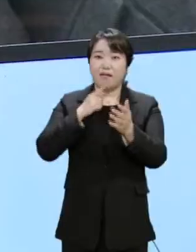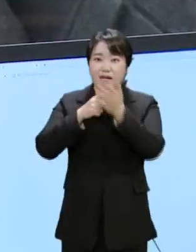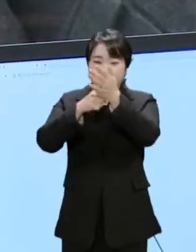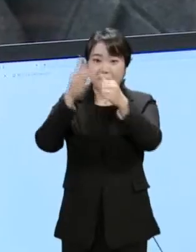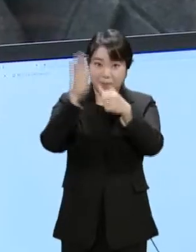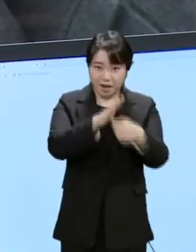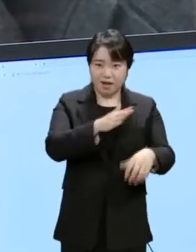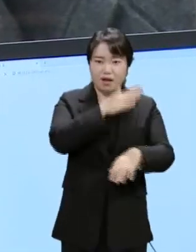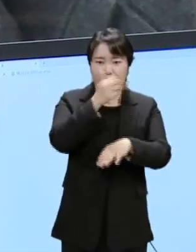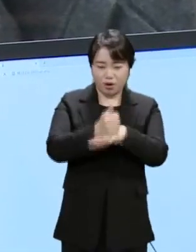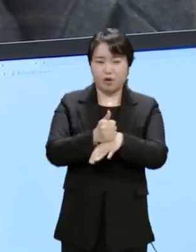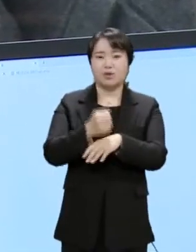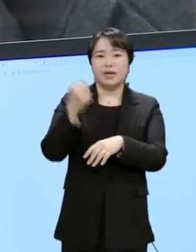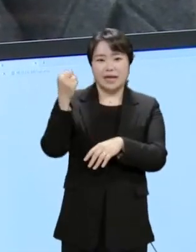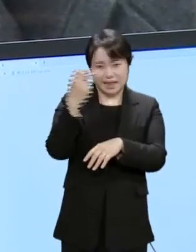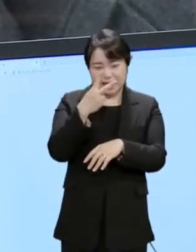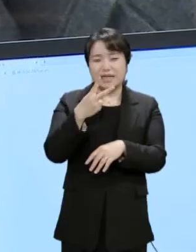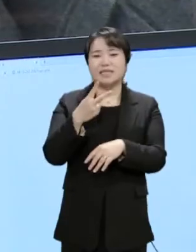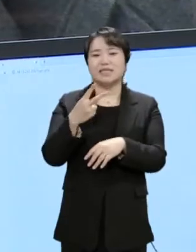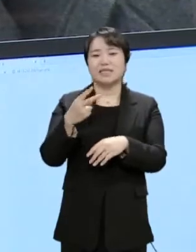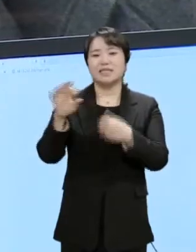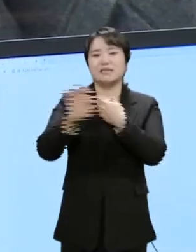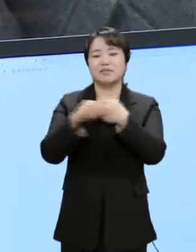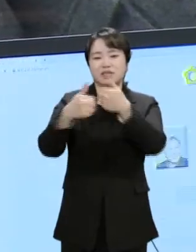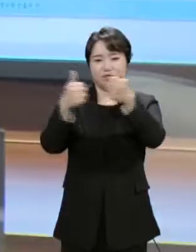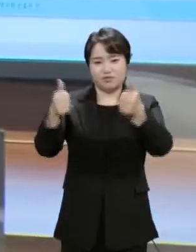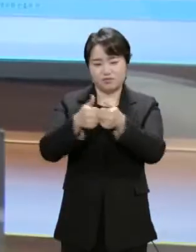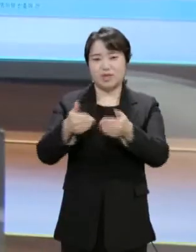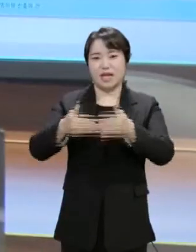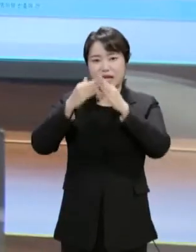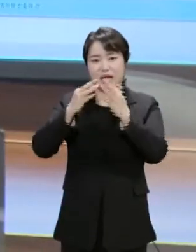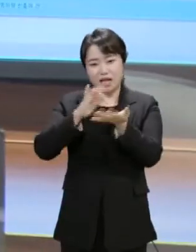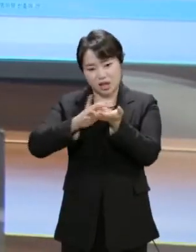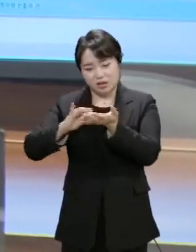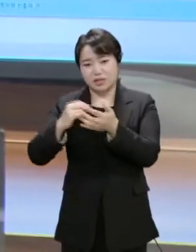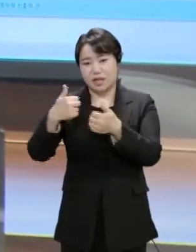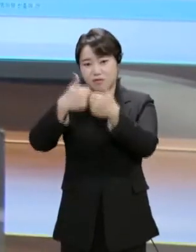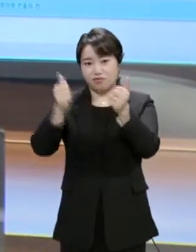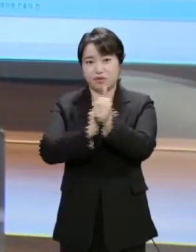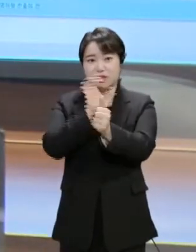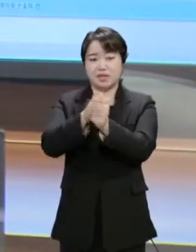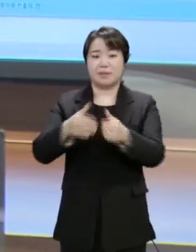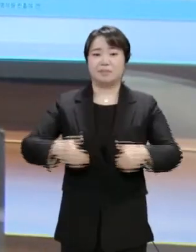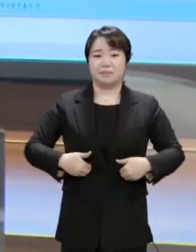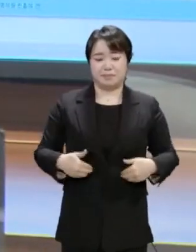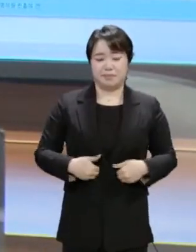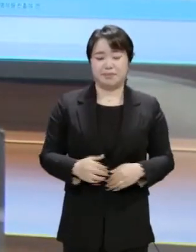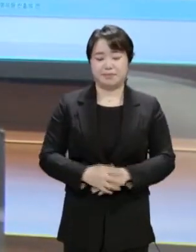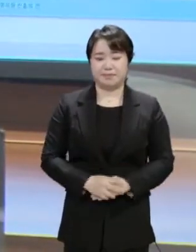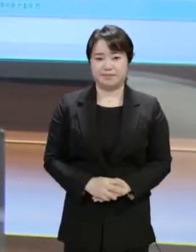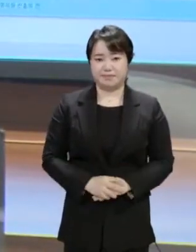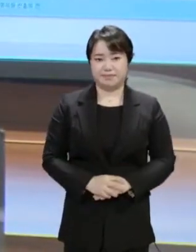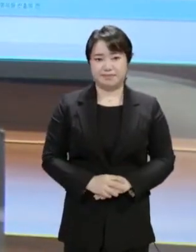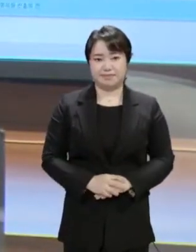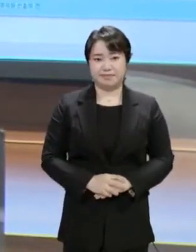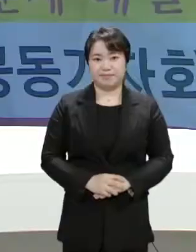임시회 폐회 후 원포인트 임시회를 다시 열어 결산위원을 뽑는다는 계획입니다. BTV 뉴스